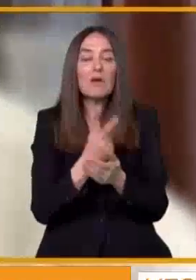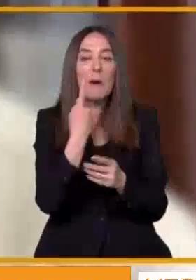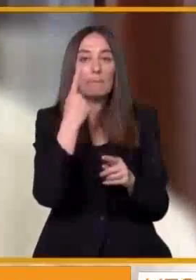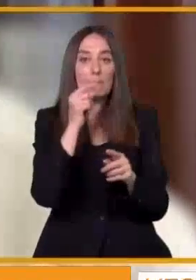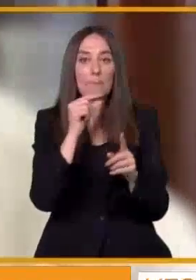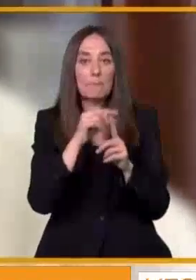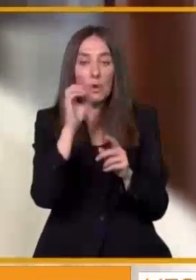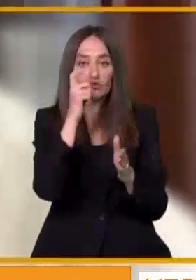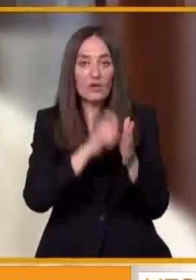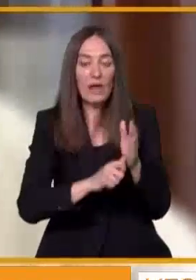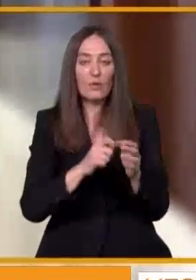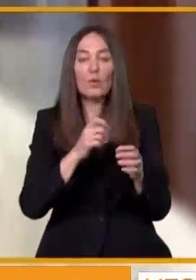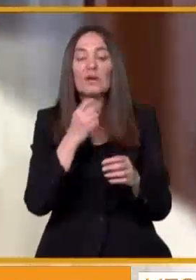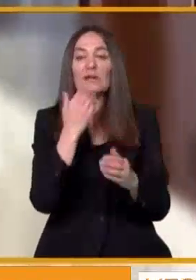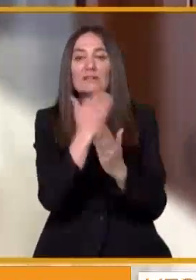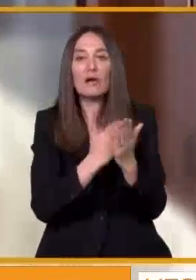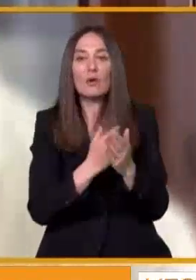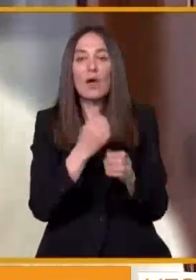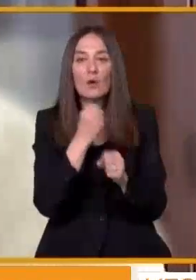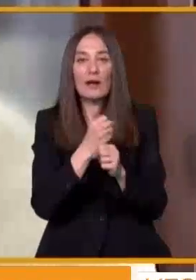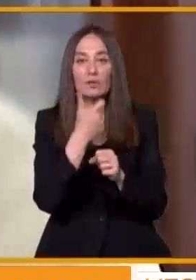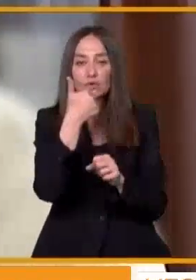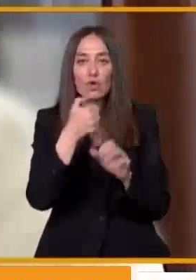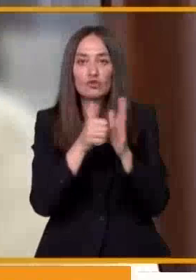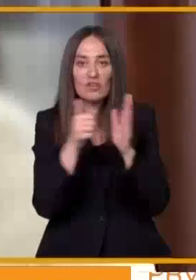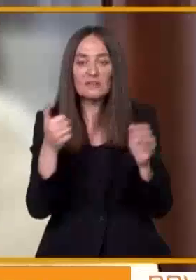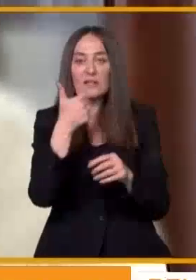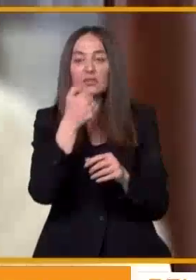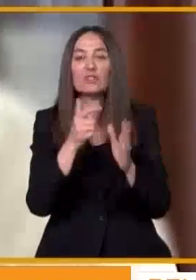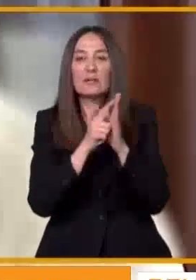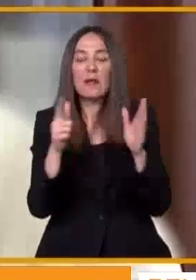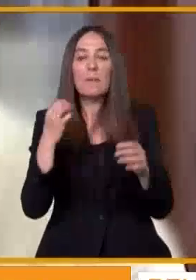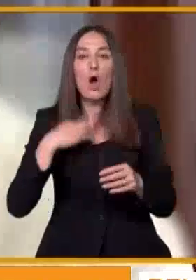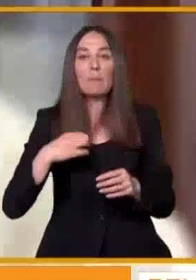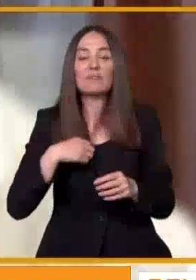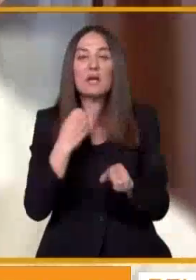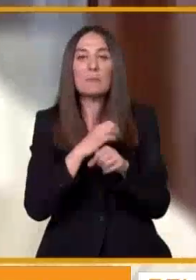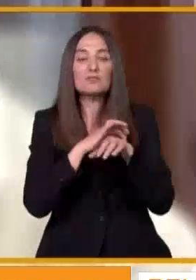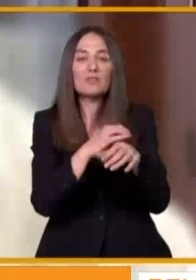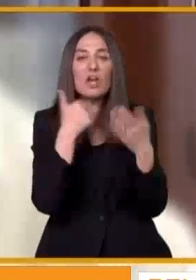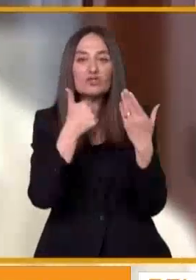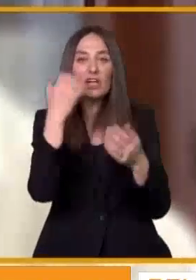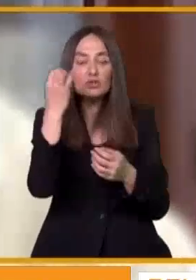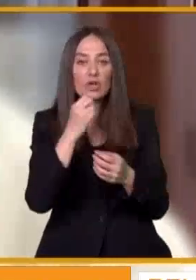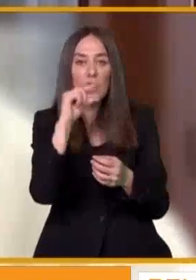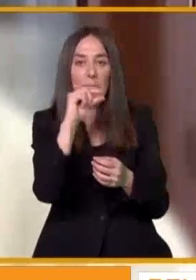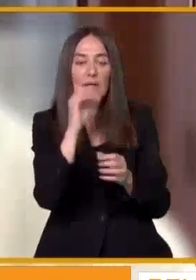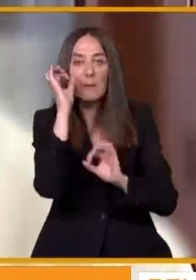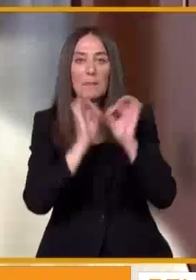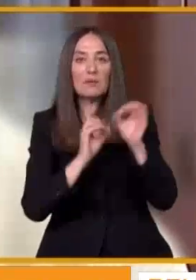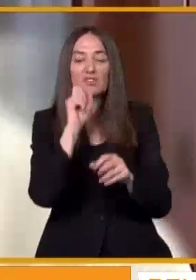članu Zakona o radu 116 i 117 obavezan je poslodavac da isplaćuje minimum 60%